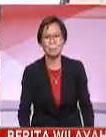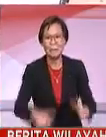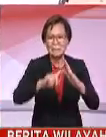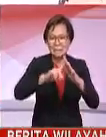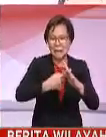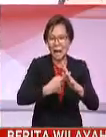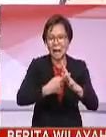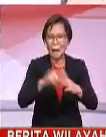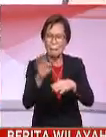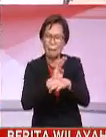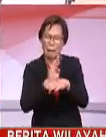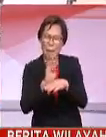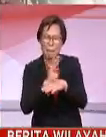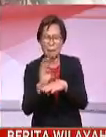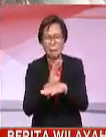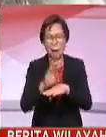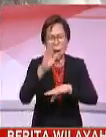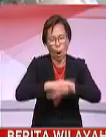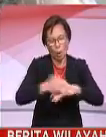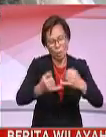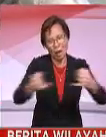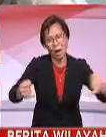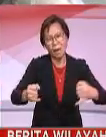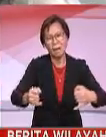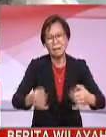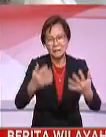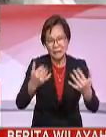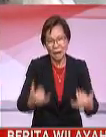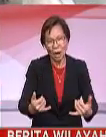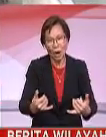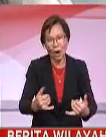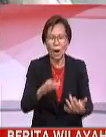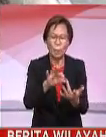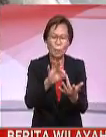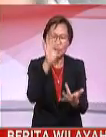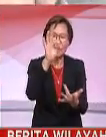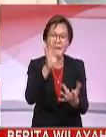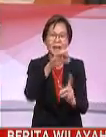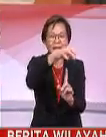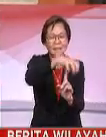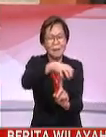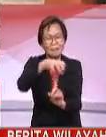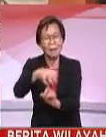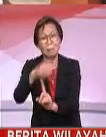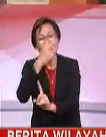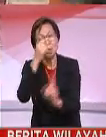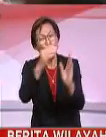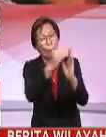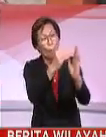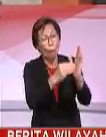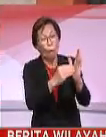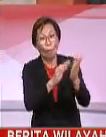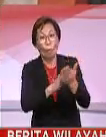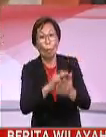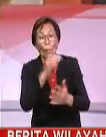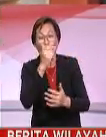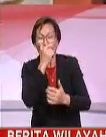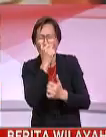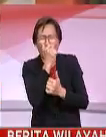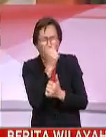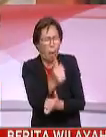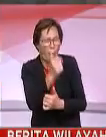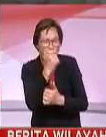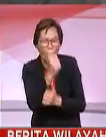Bermula dengan perniagaan secara dalam talian, dia kini memilih untuk membuka gerai kerana menu itu kini menjadi pilihan